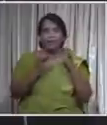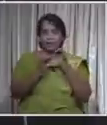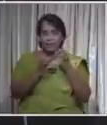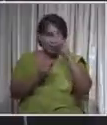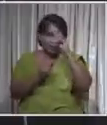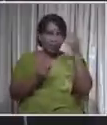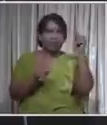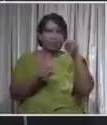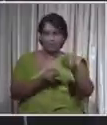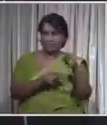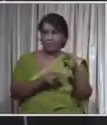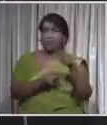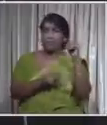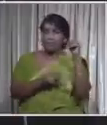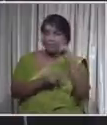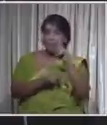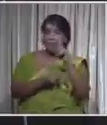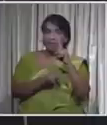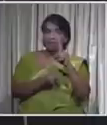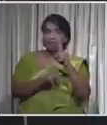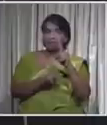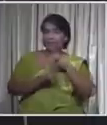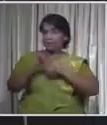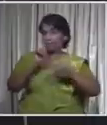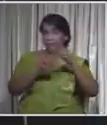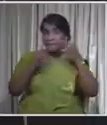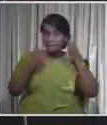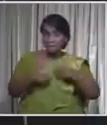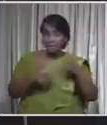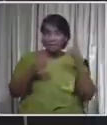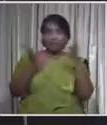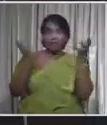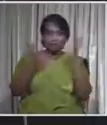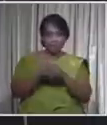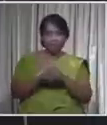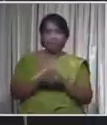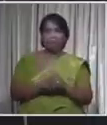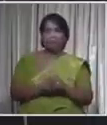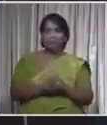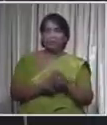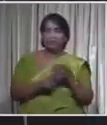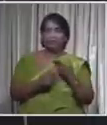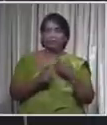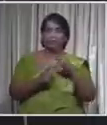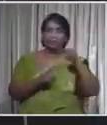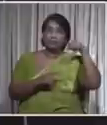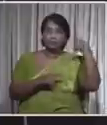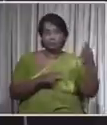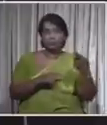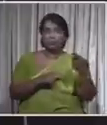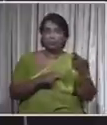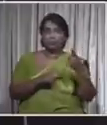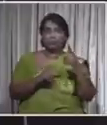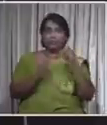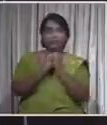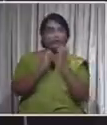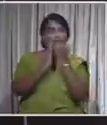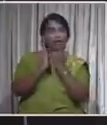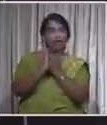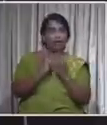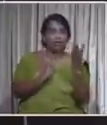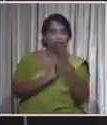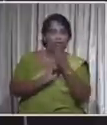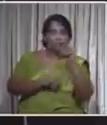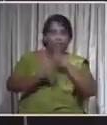ඒකට පළවෙනි අපි පරිදිච්ච හැදියම ආවම මොකද උනේ අපි දැන් දාගත්ත හිටානේ හිට කරන වැඩපිළිවෙල අපි තුන් හතර